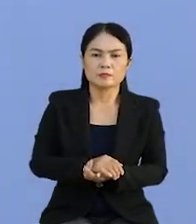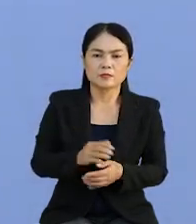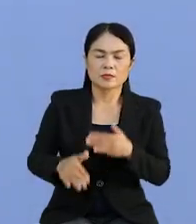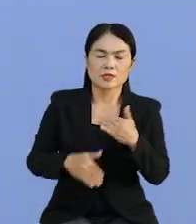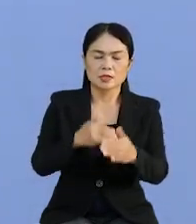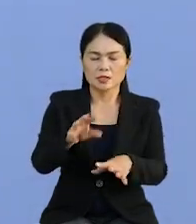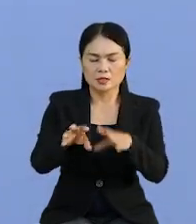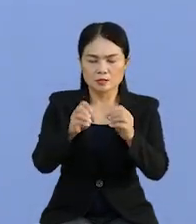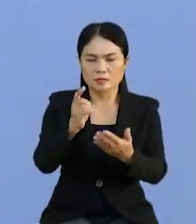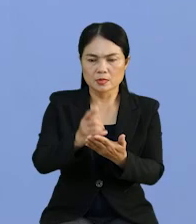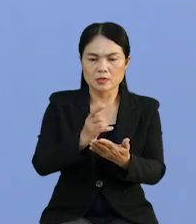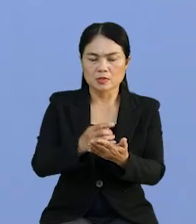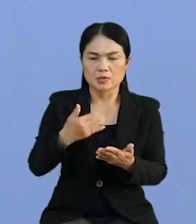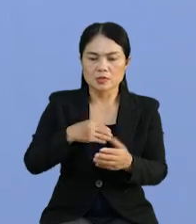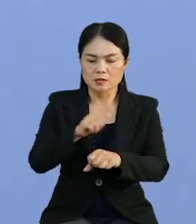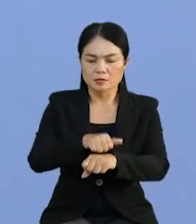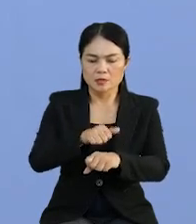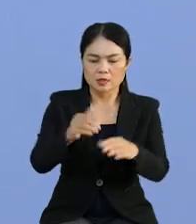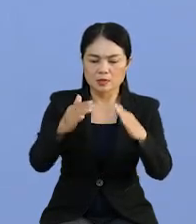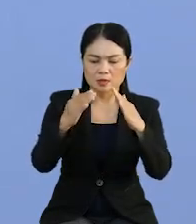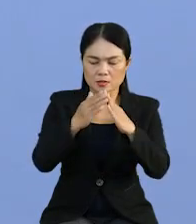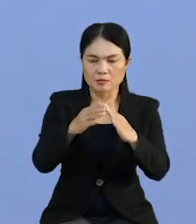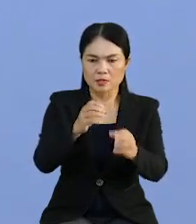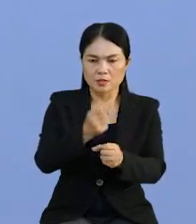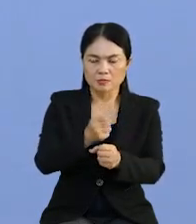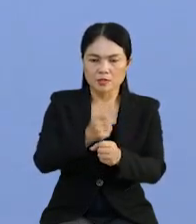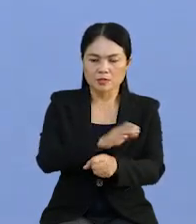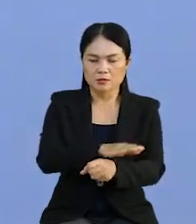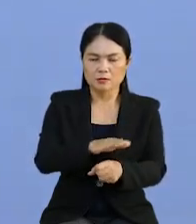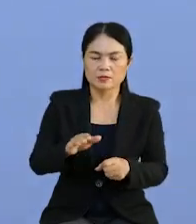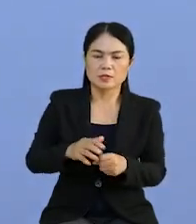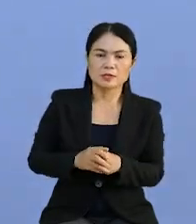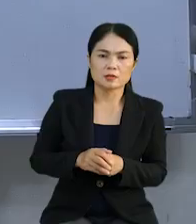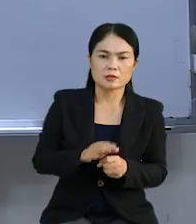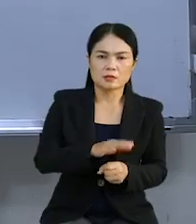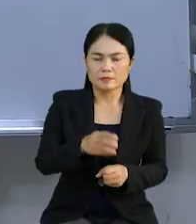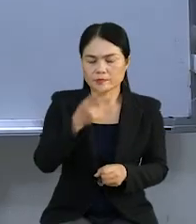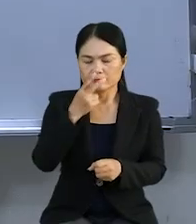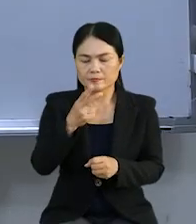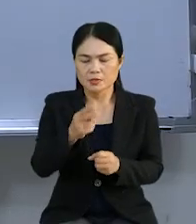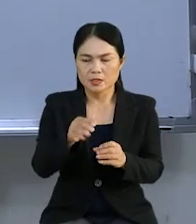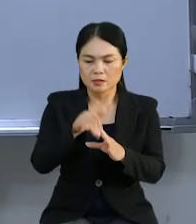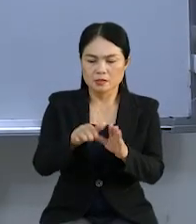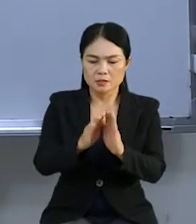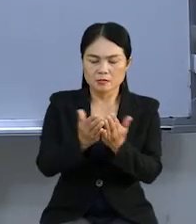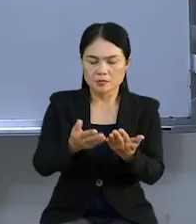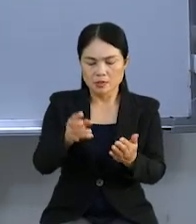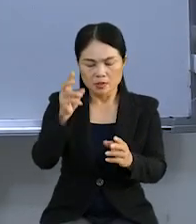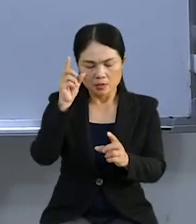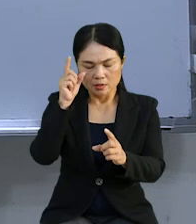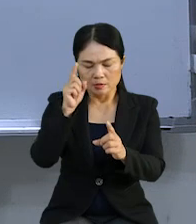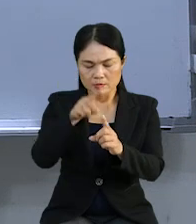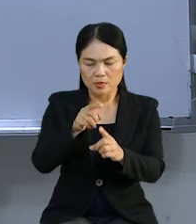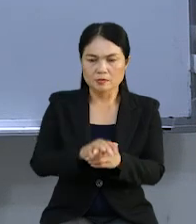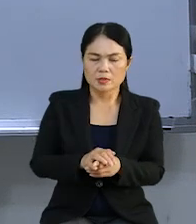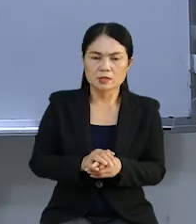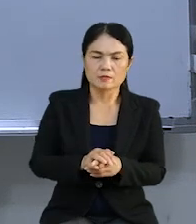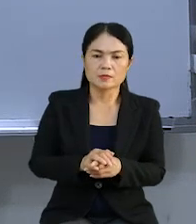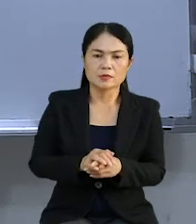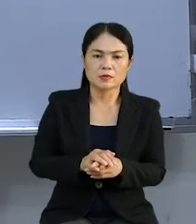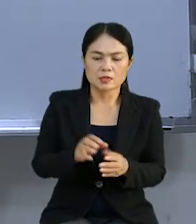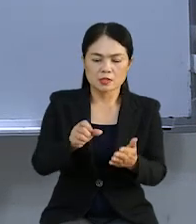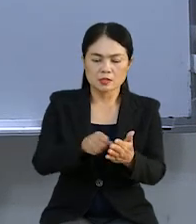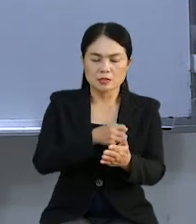รทัดปีเรียนเมรียนเตยลูกครูมีกิจกรรมแต่ไอโกนเถื่อนนะก้นนะยังโกนเมื่อนักน้องเสพเฮโกระบบยืงโกน